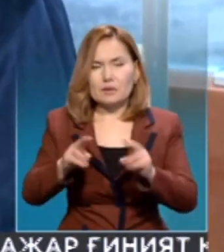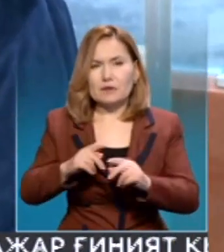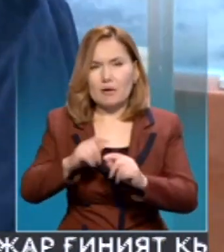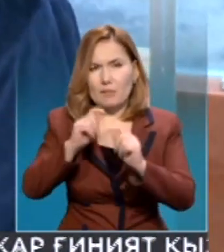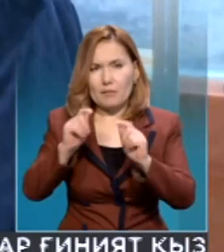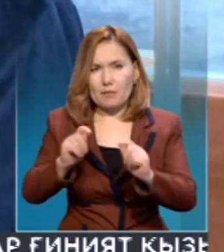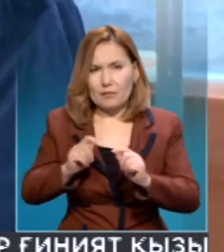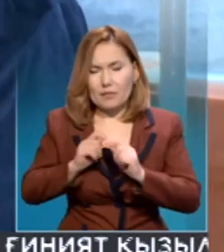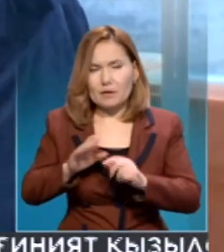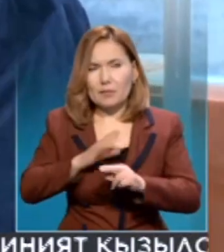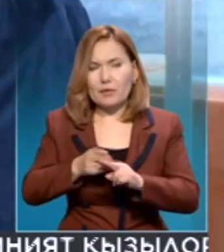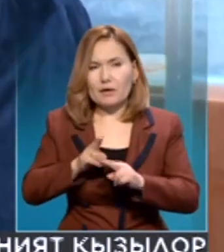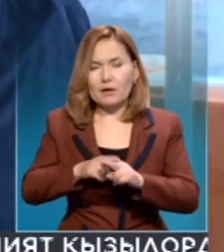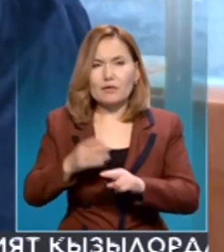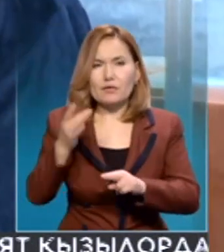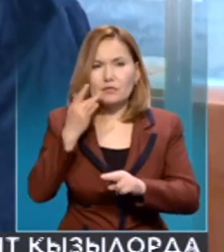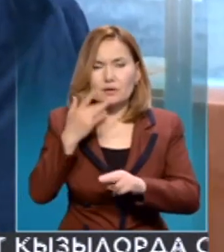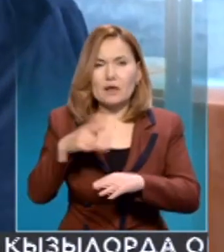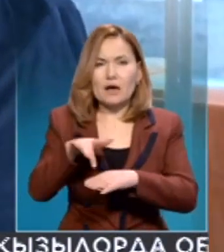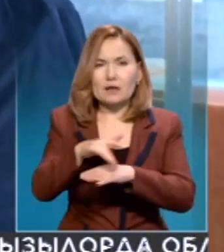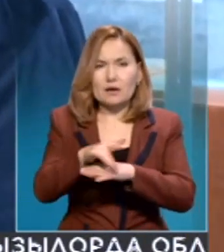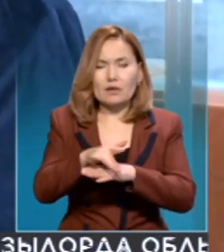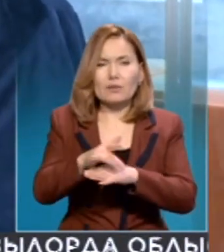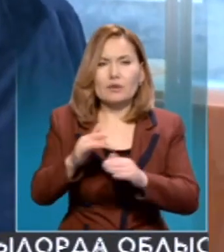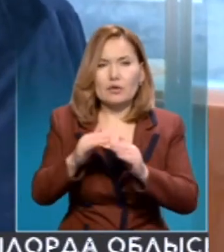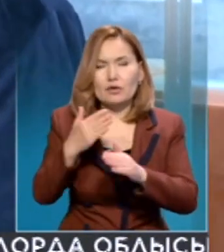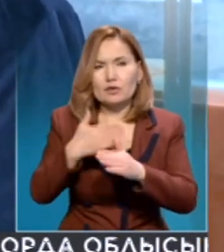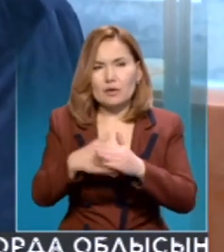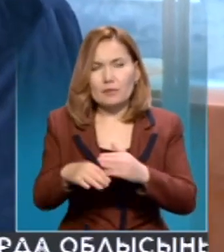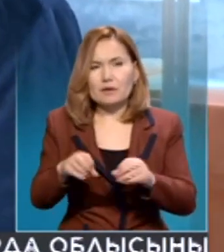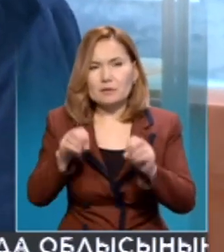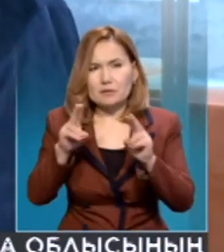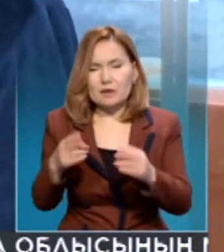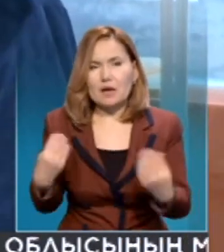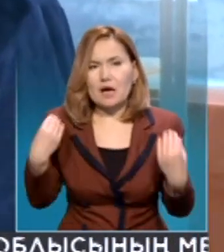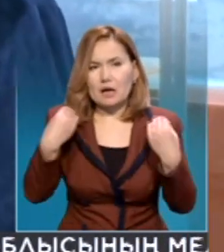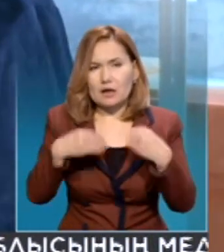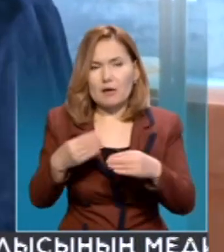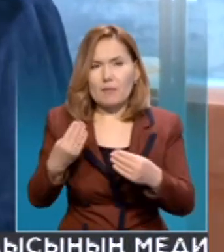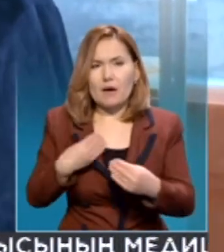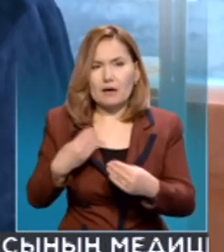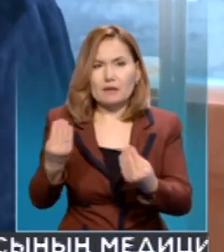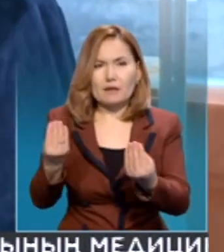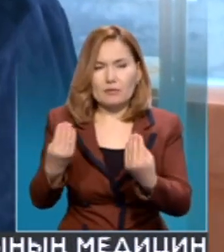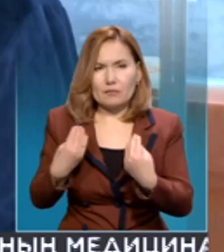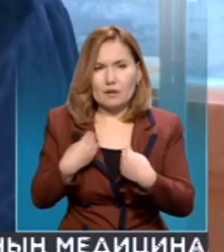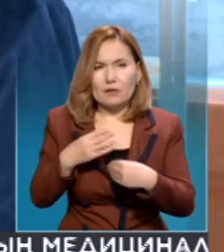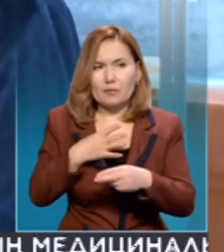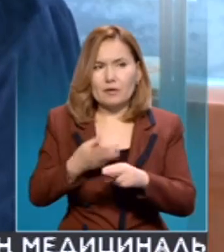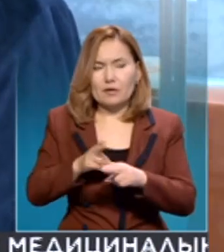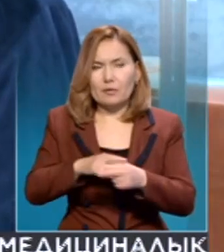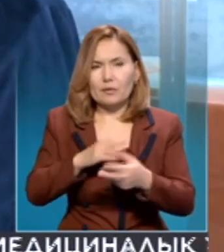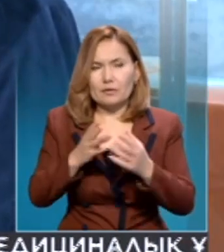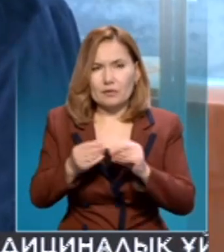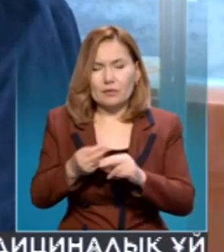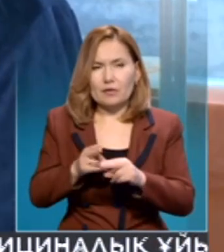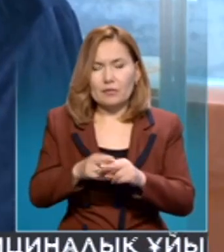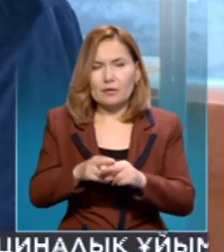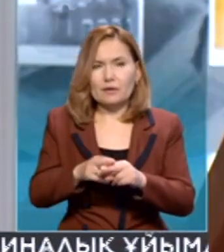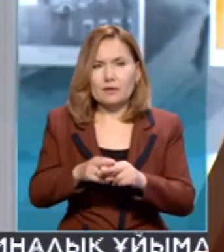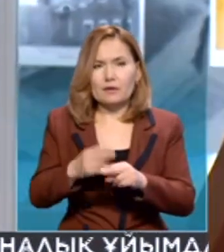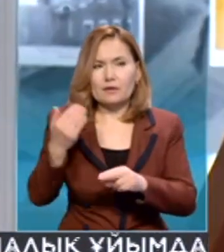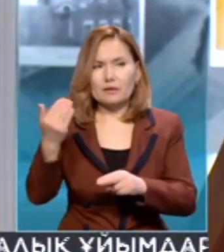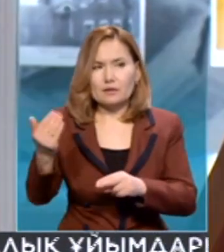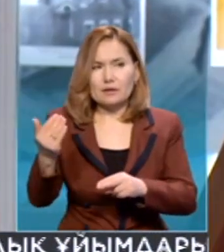атта жүргеніңізде, суықта жүргеніңізде, кеудеңізге соқ тимесін деп соны берген екен. Менің бар көрген затым ол